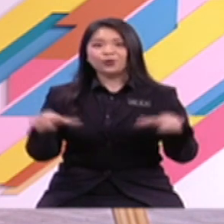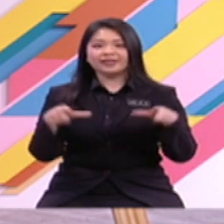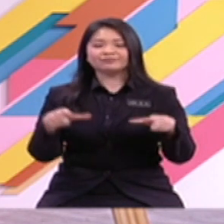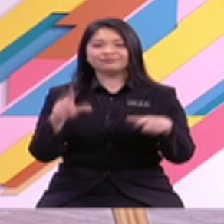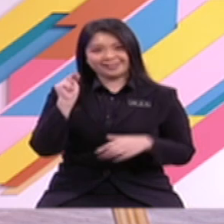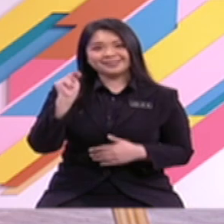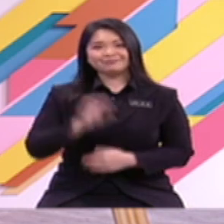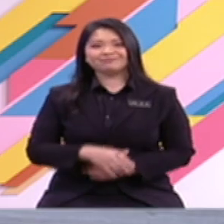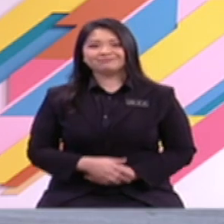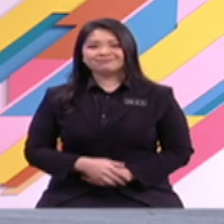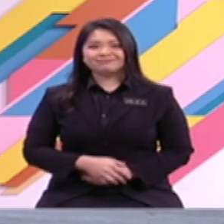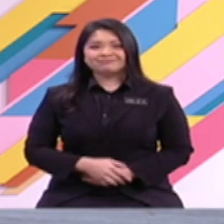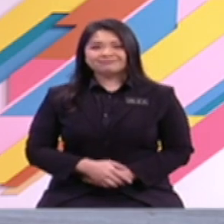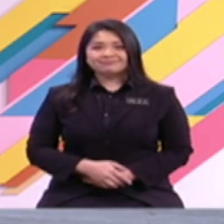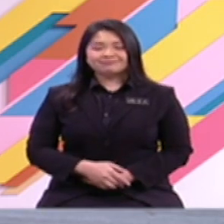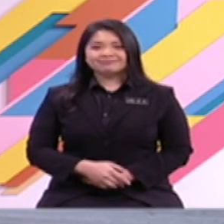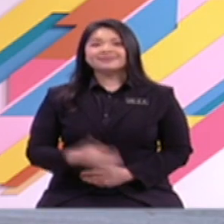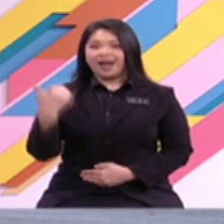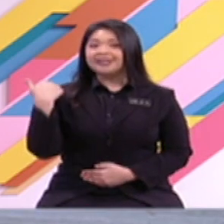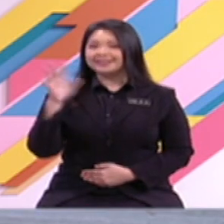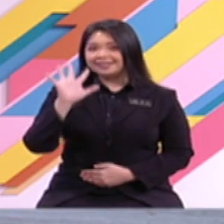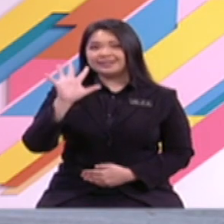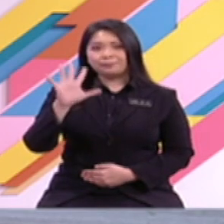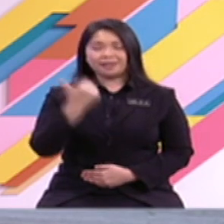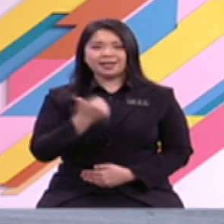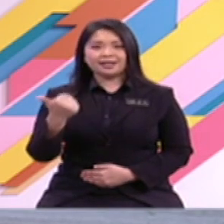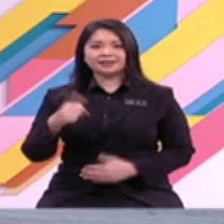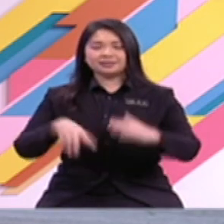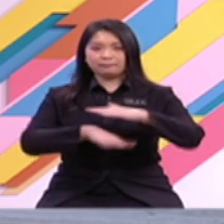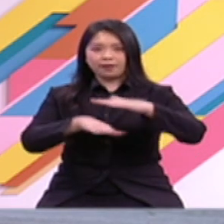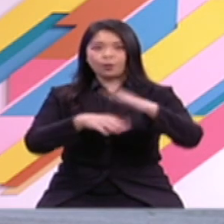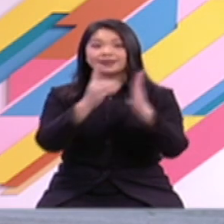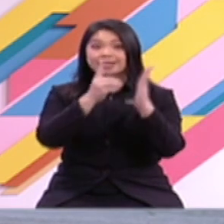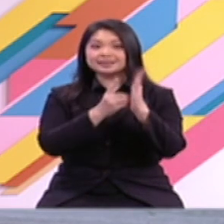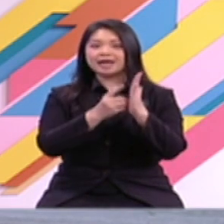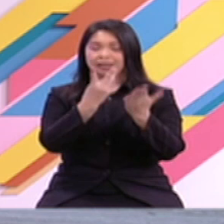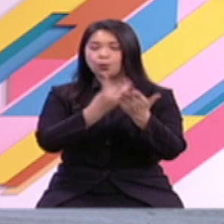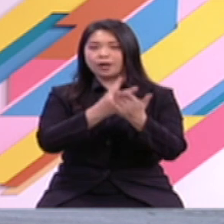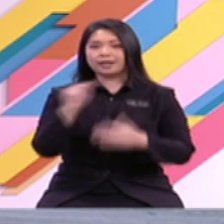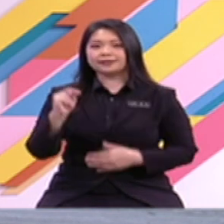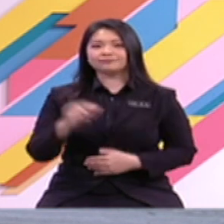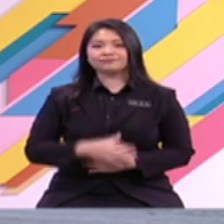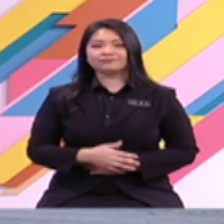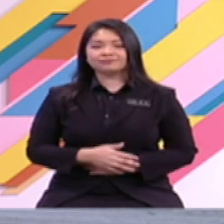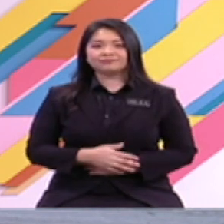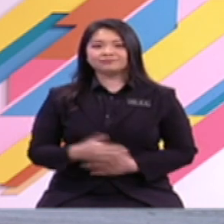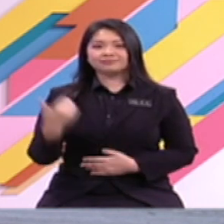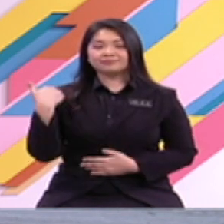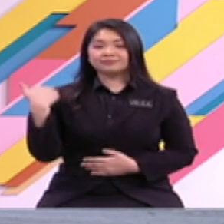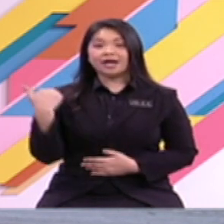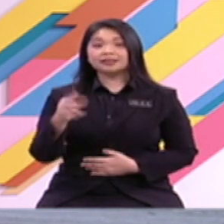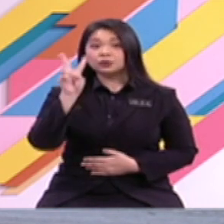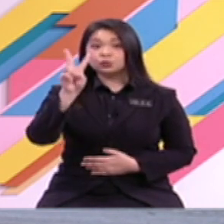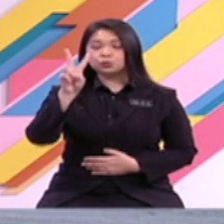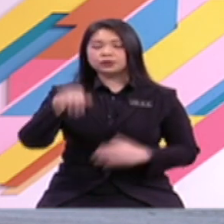nanti Oh itu tidak ada lima alat dibawa alat dasar keuangan Nah kita ada dua alat di bawah alat